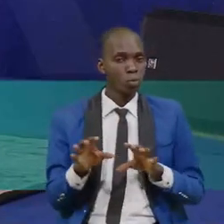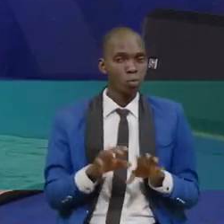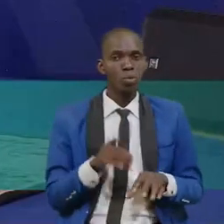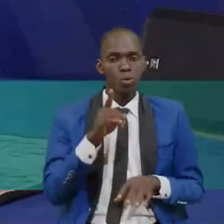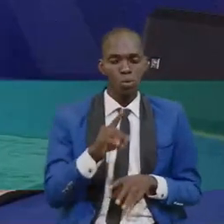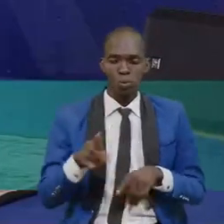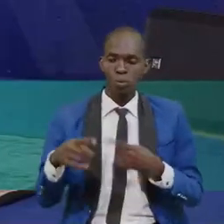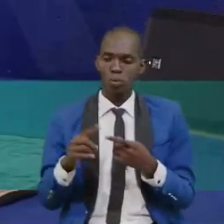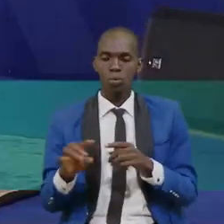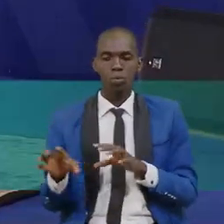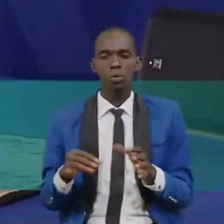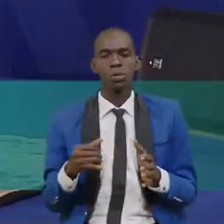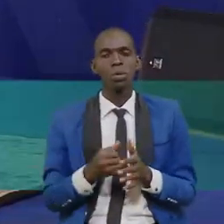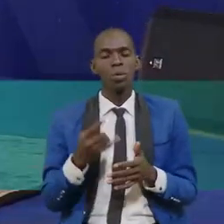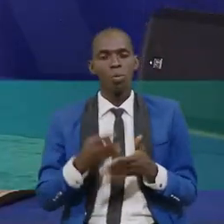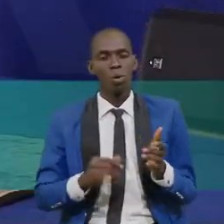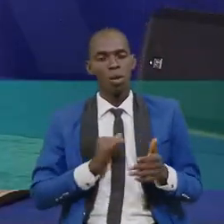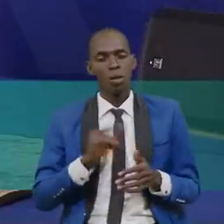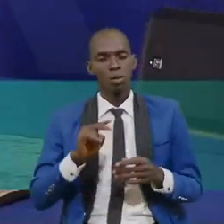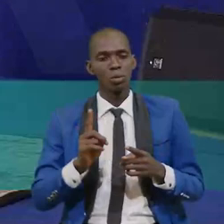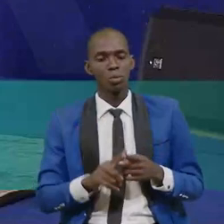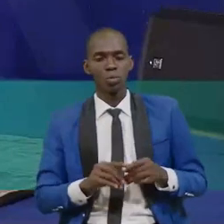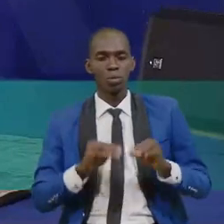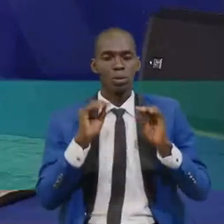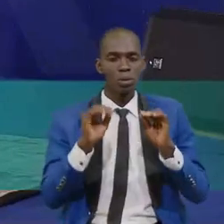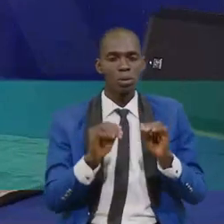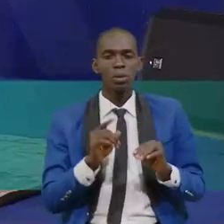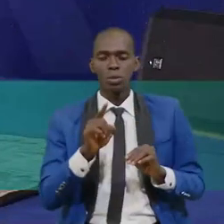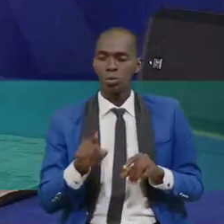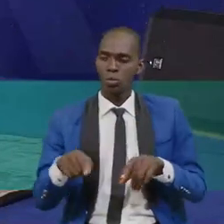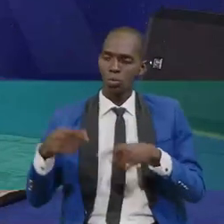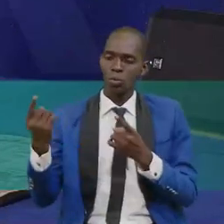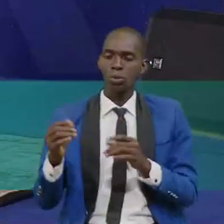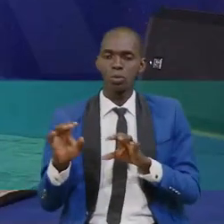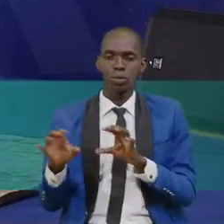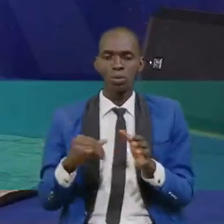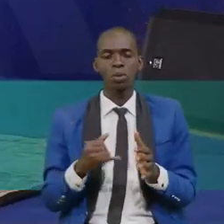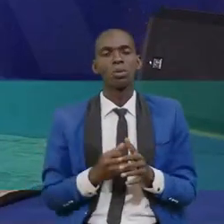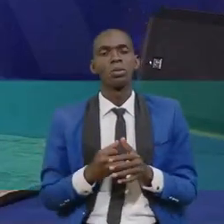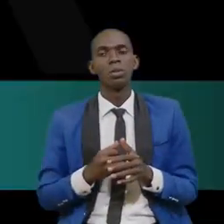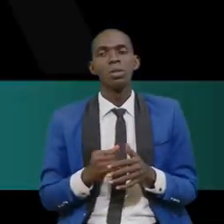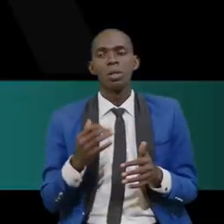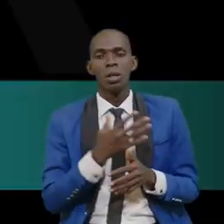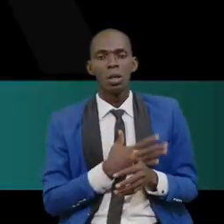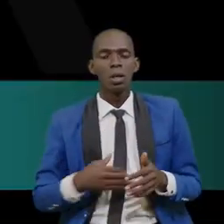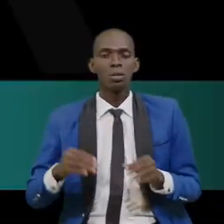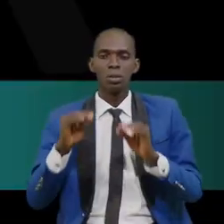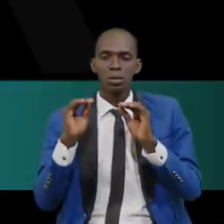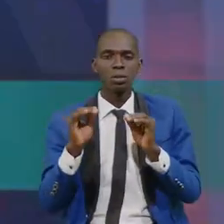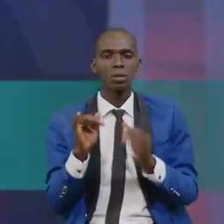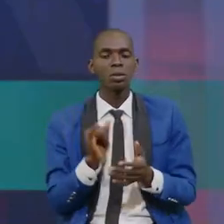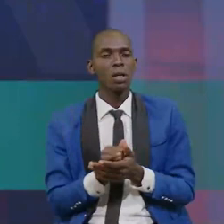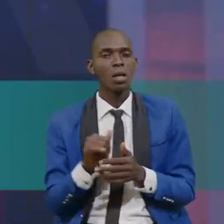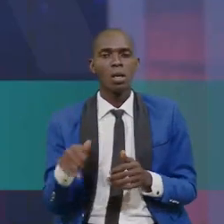je devrais mettre, ce sur quoi je dois mettre l'emphase, il devrait être là sur la terre, allez. Et mettez l'accent